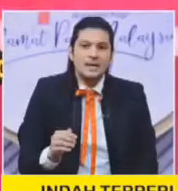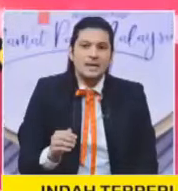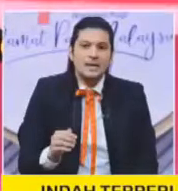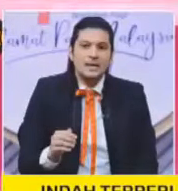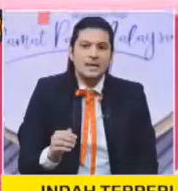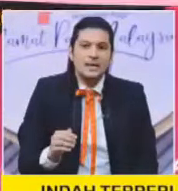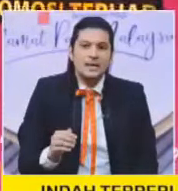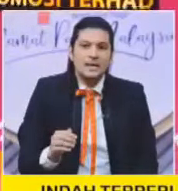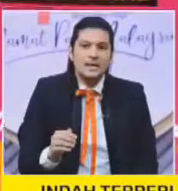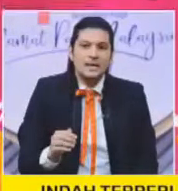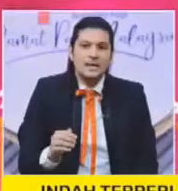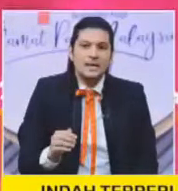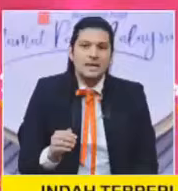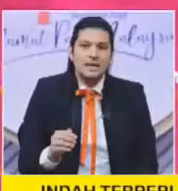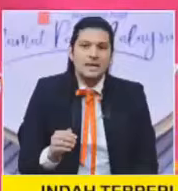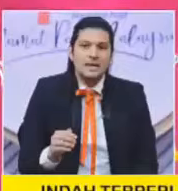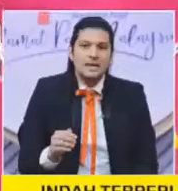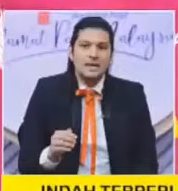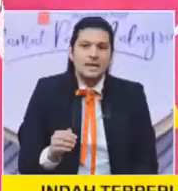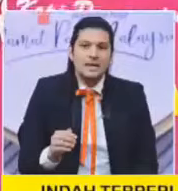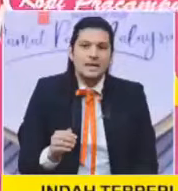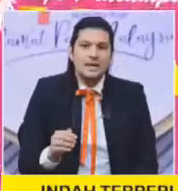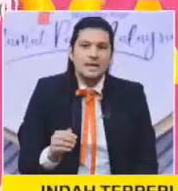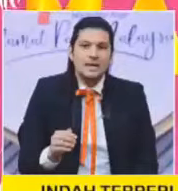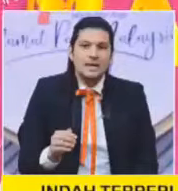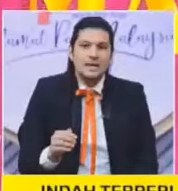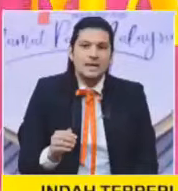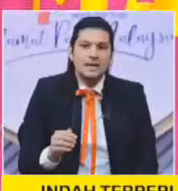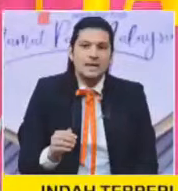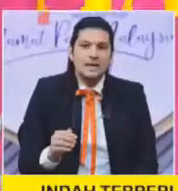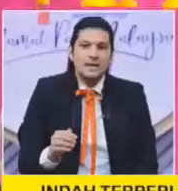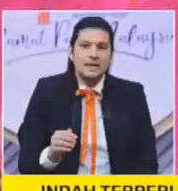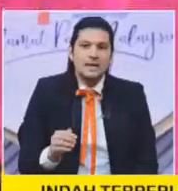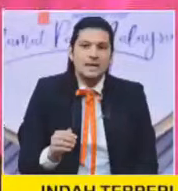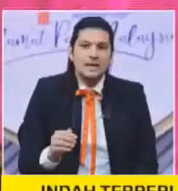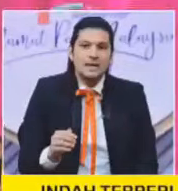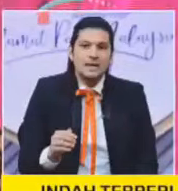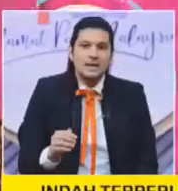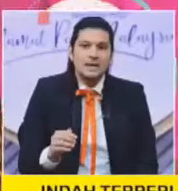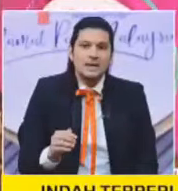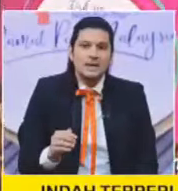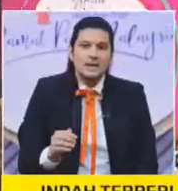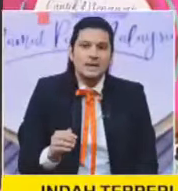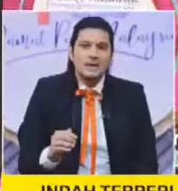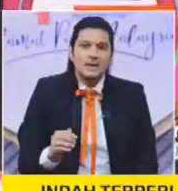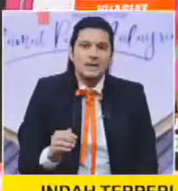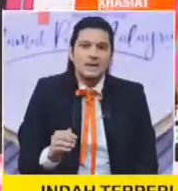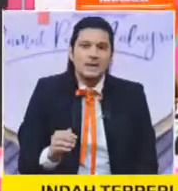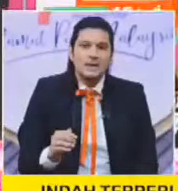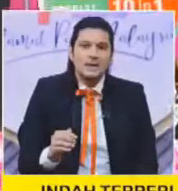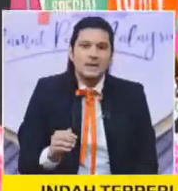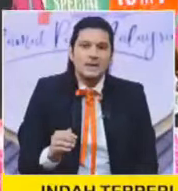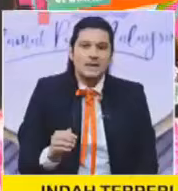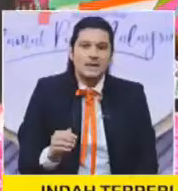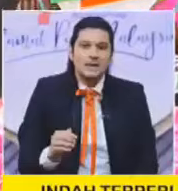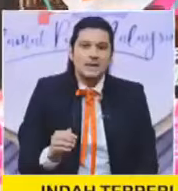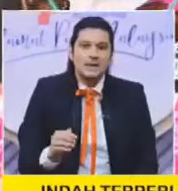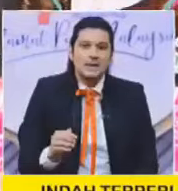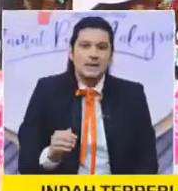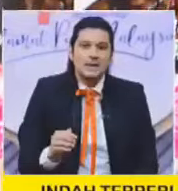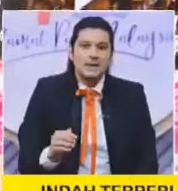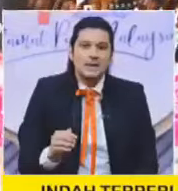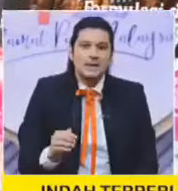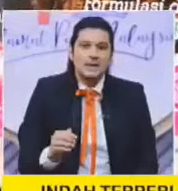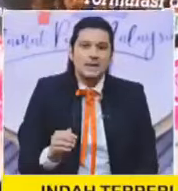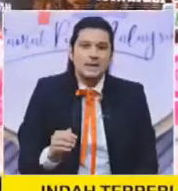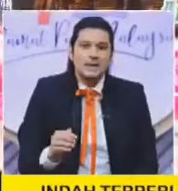seperti iron, zinc, zat besi dan lain-lain lagi. Kesemua sumber ini sebenarnya boleh didapati